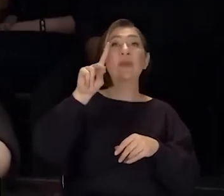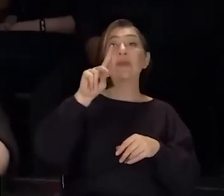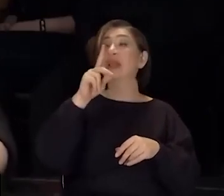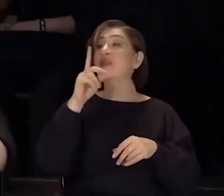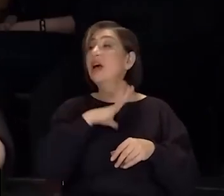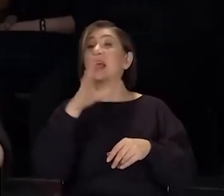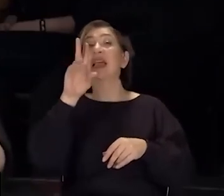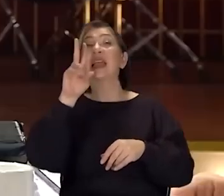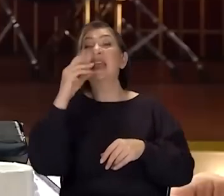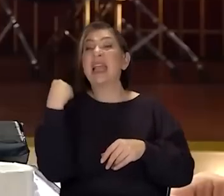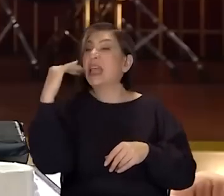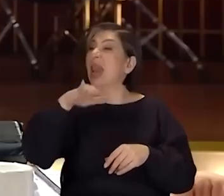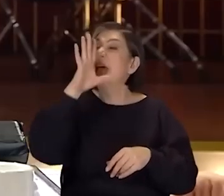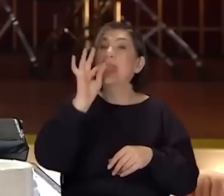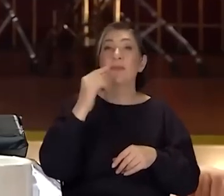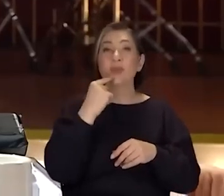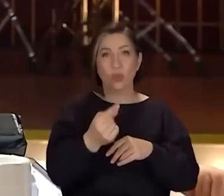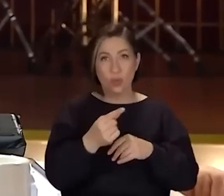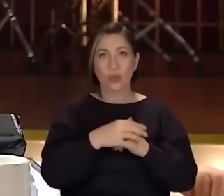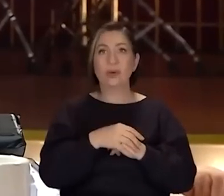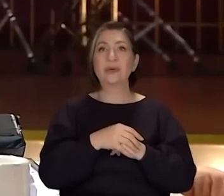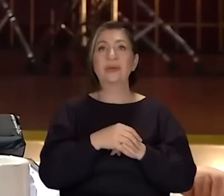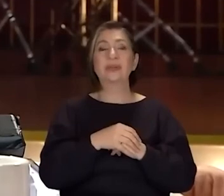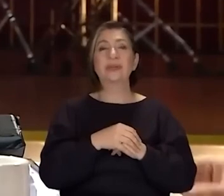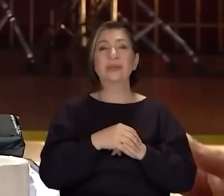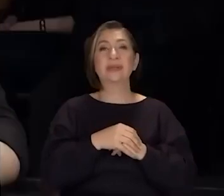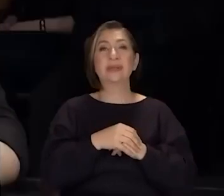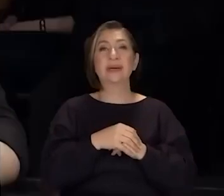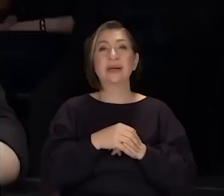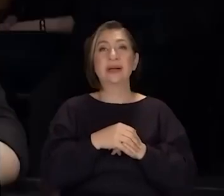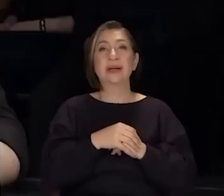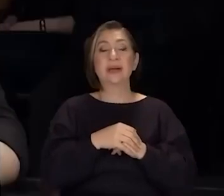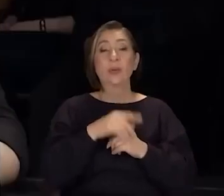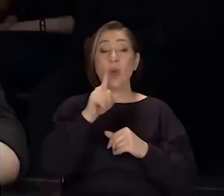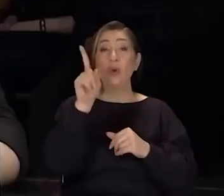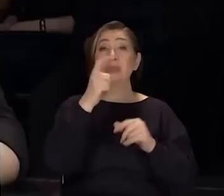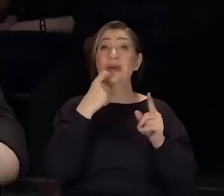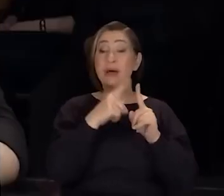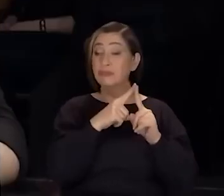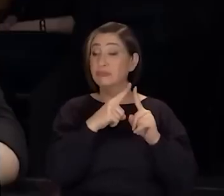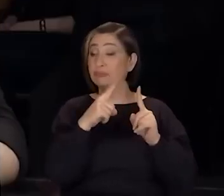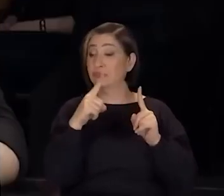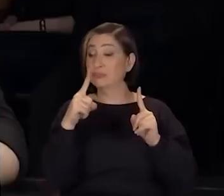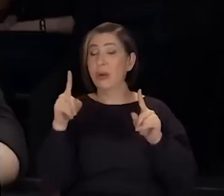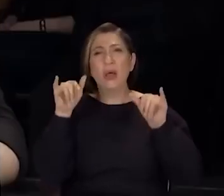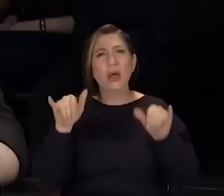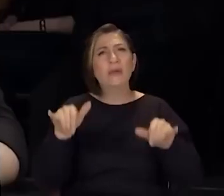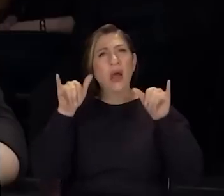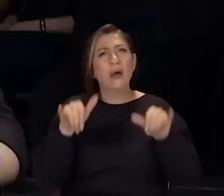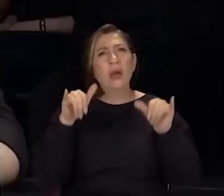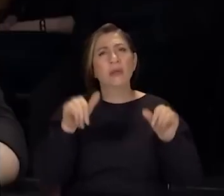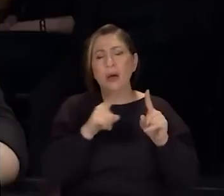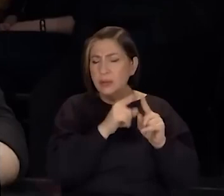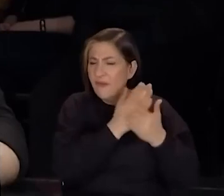gelince kim geldi yeni diyorduk. Ve bu 10 sene boyunca aynı durumda devam